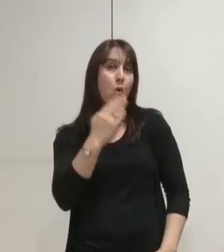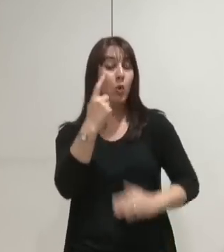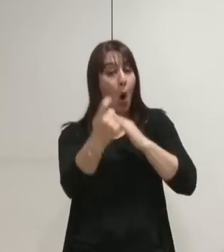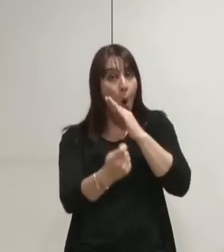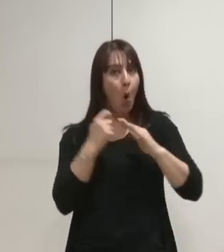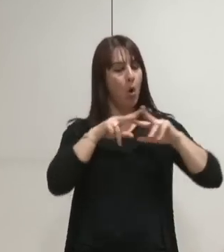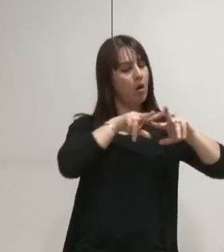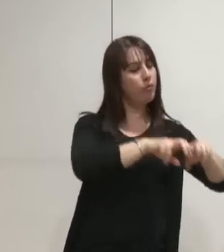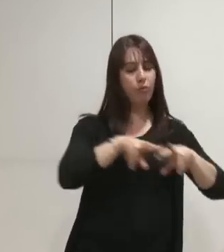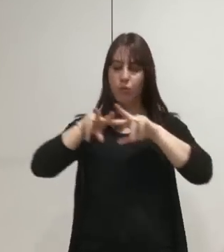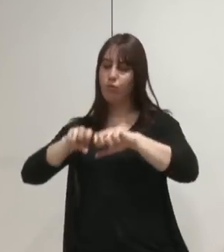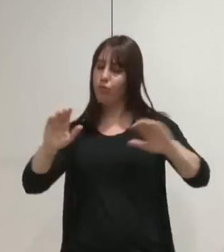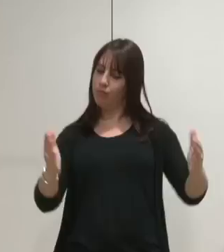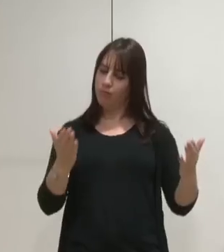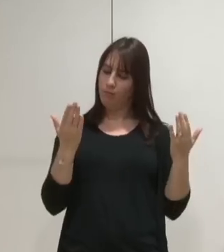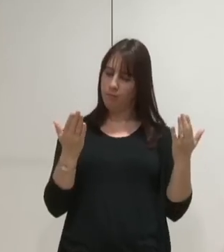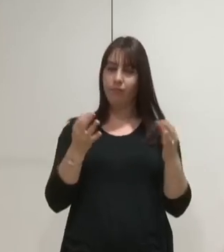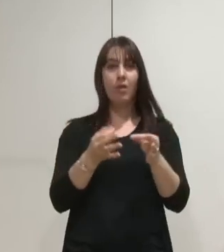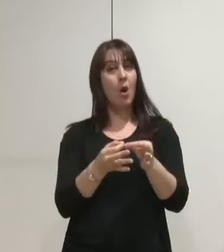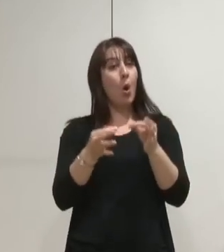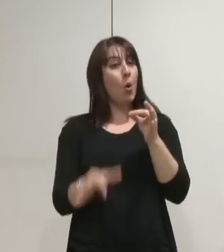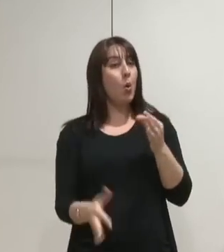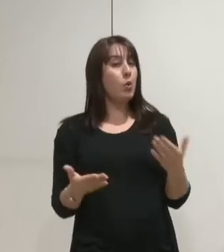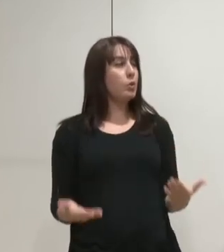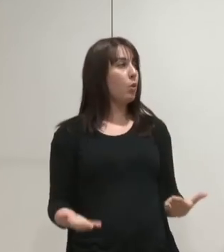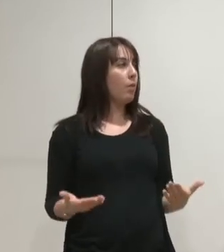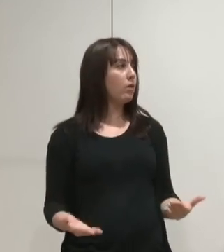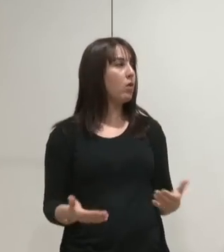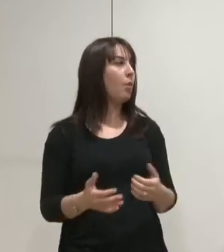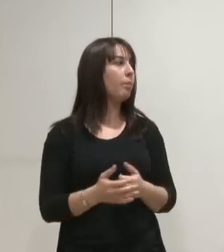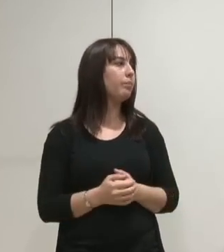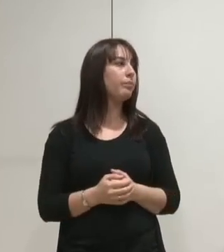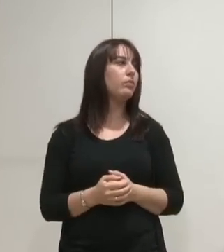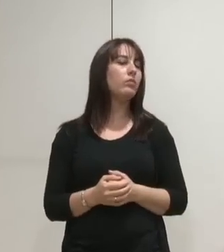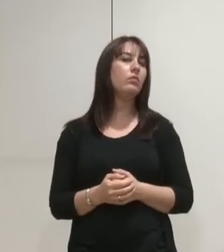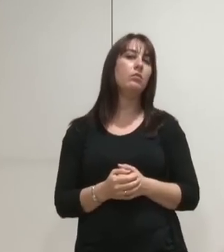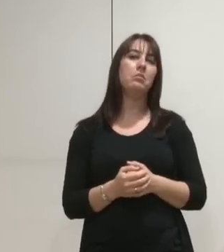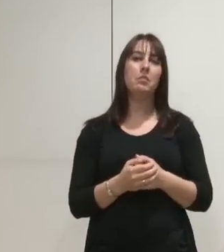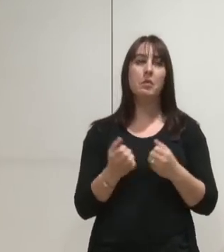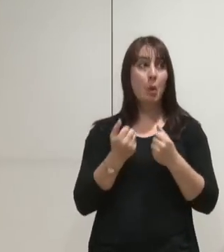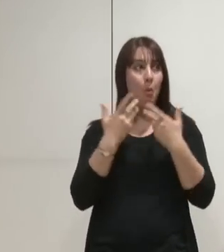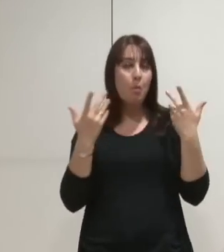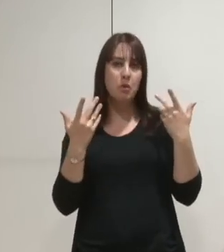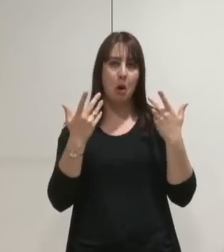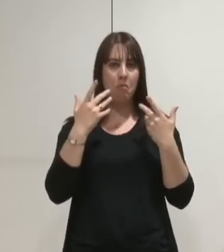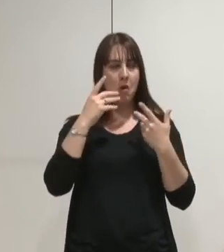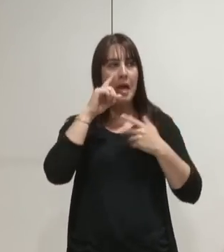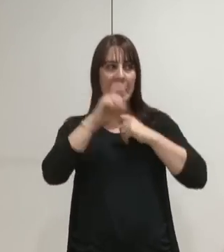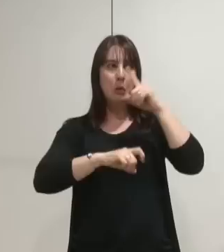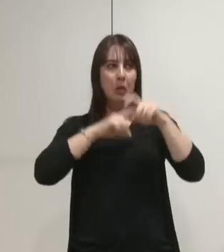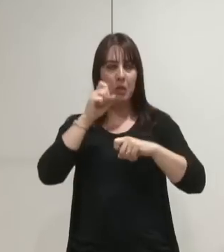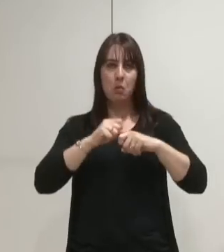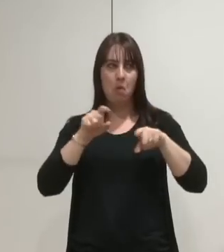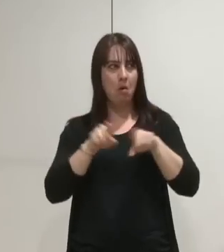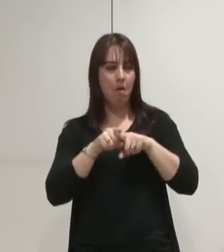quoi qu'il en soit et j'arrive à ma conclusion de nombreuses questions restent pendantes ce soir monsieur le